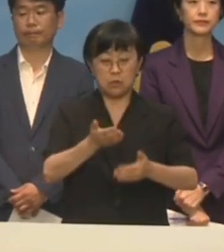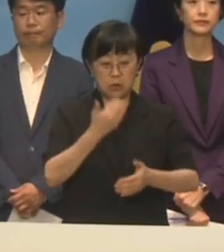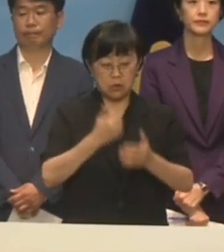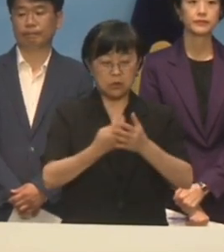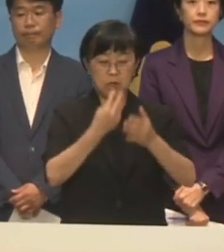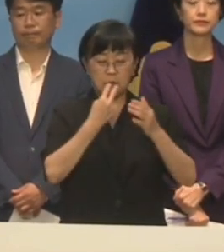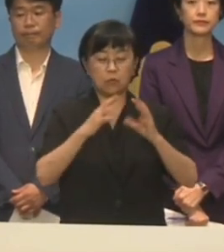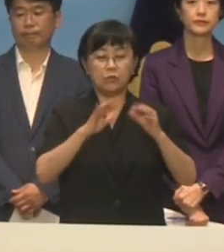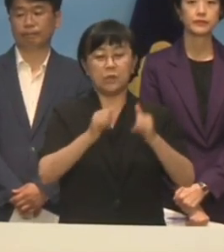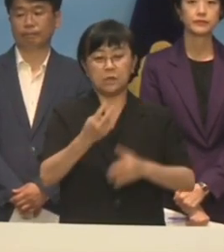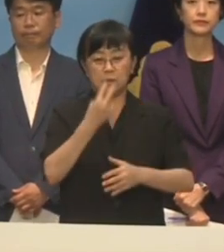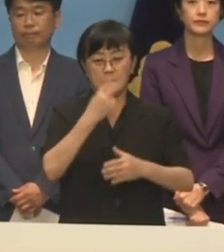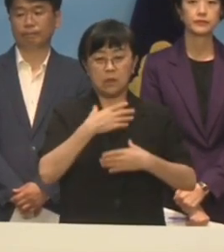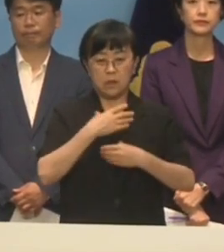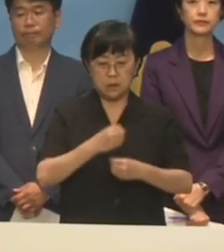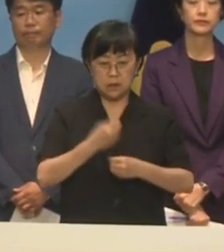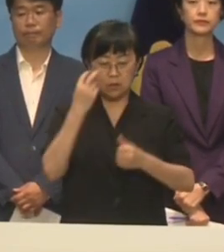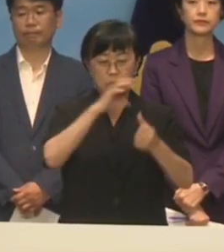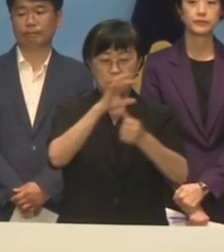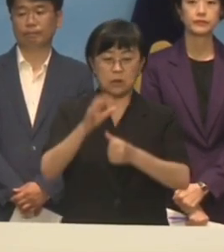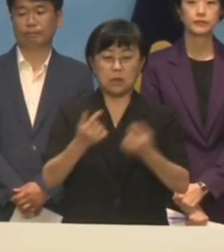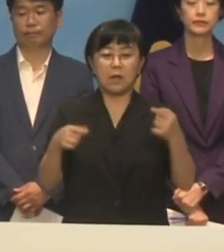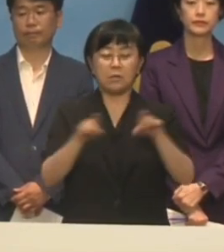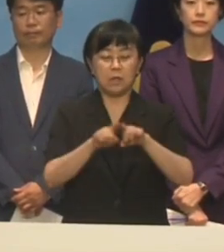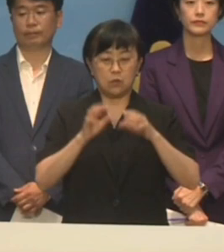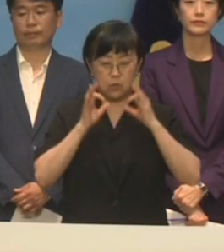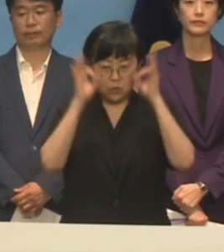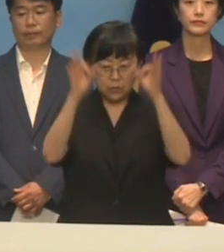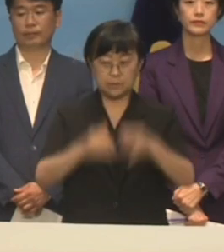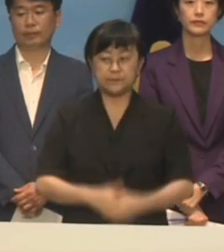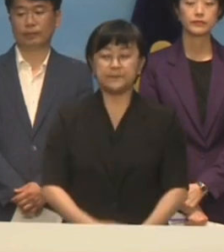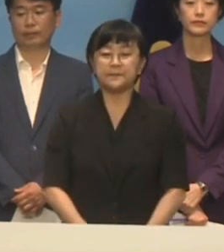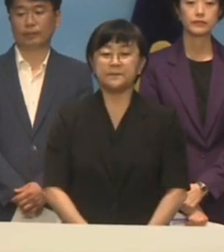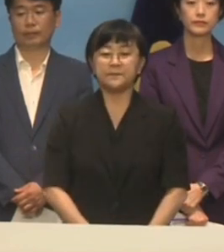국민의 생명과 안전을 지키는 데 함께 힘쓸 것입니다.